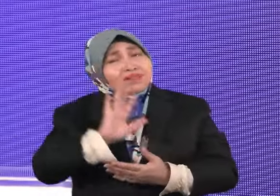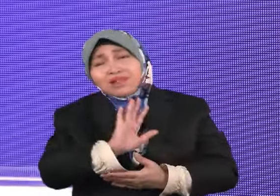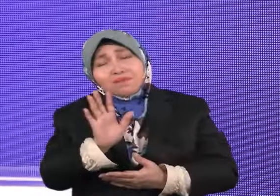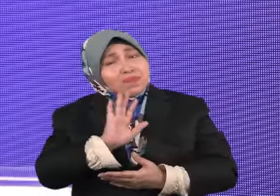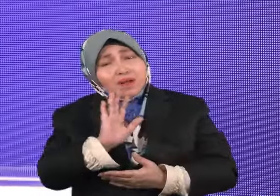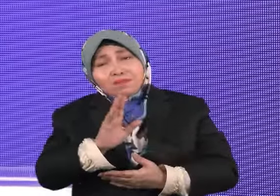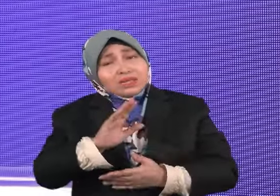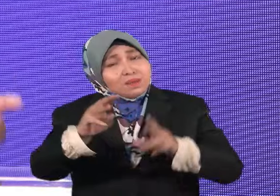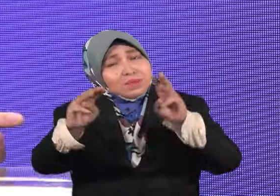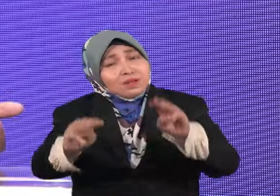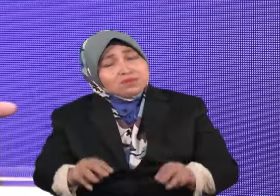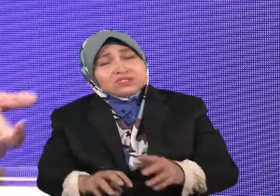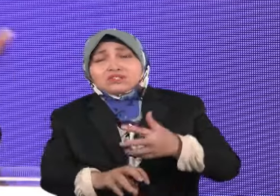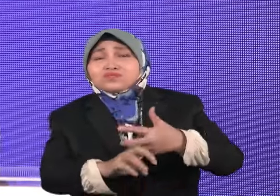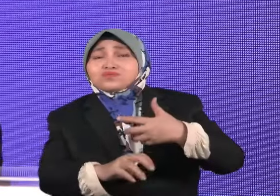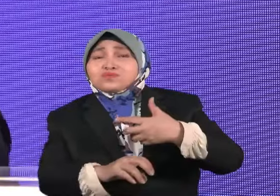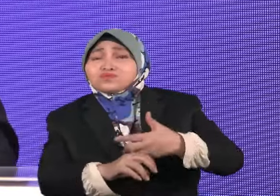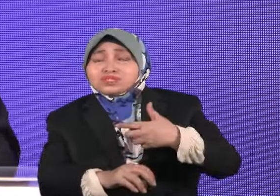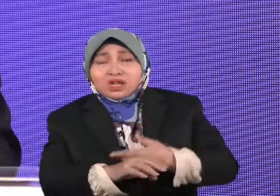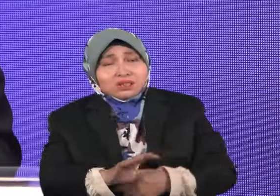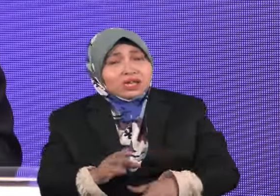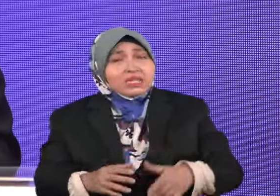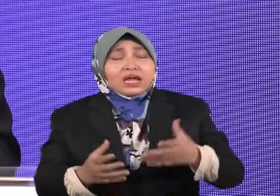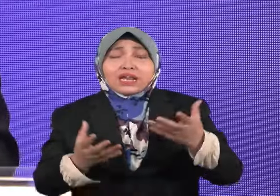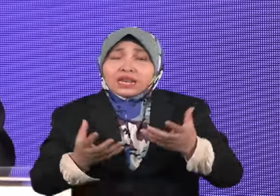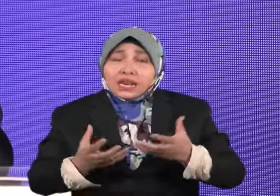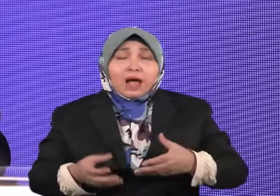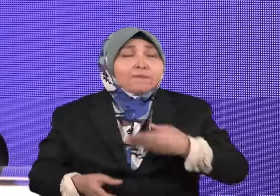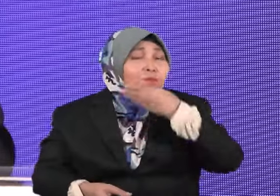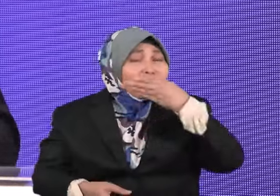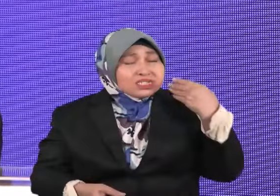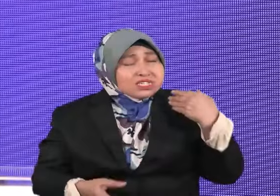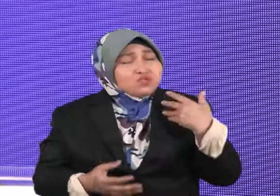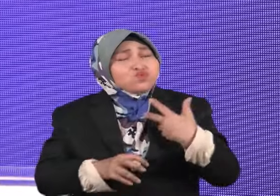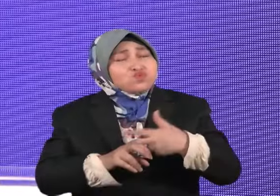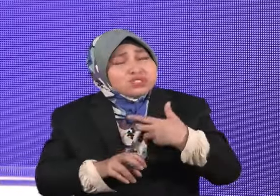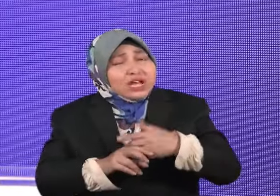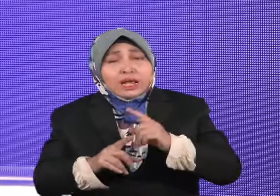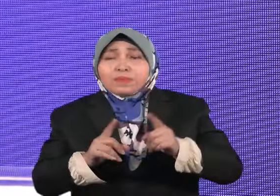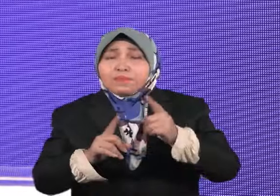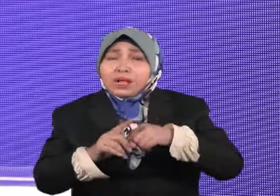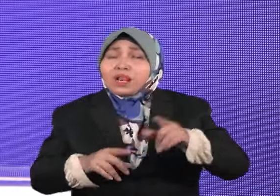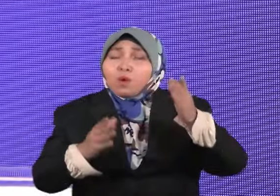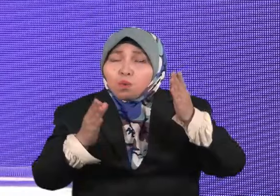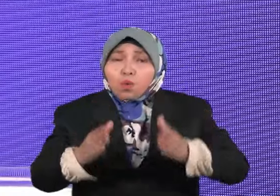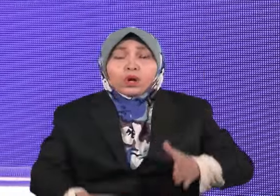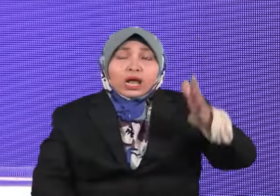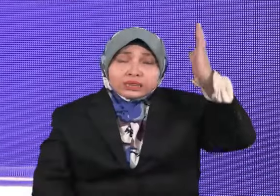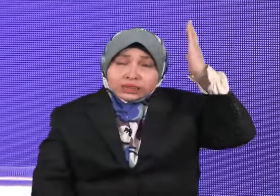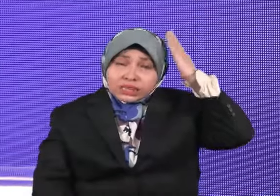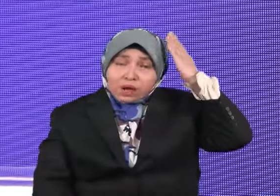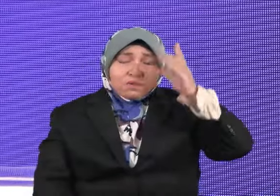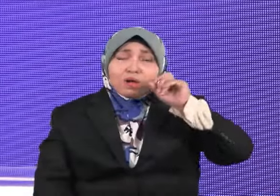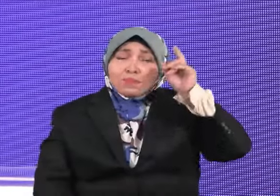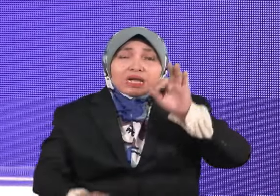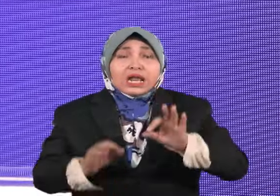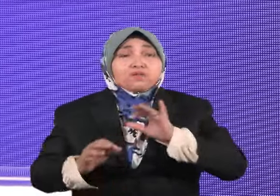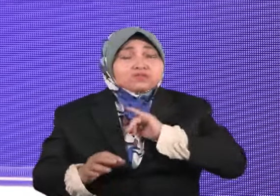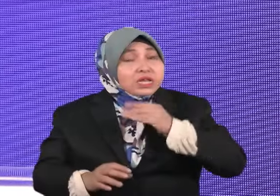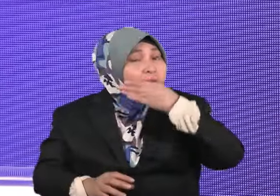kamu kesusahan. Pasal nak puasa sebenarnya susah, Azad, ya? Tetapi sebenarnya bila orang tahu kefahamannya, kalau saya